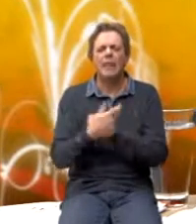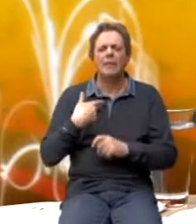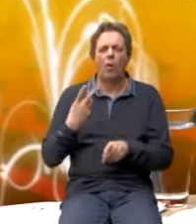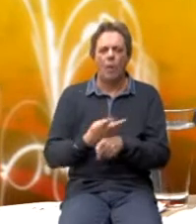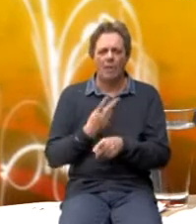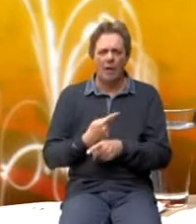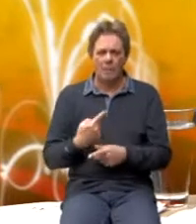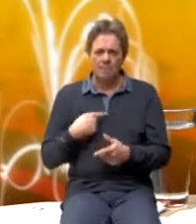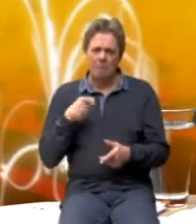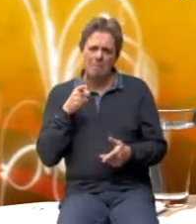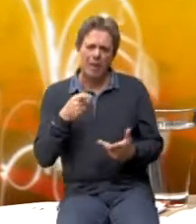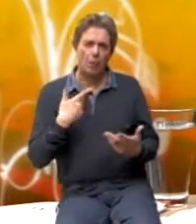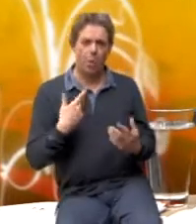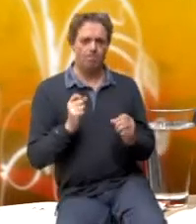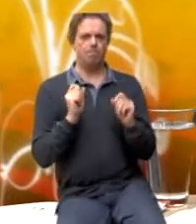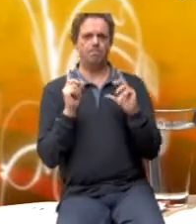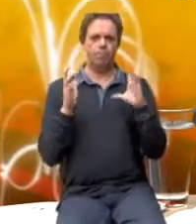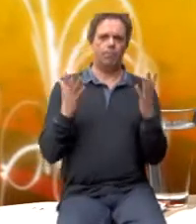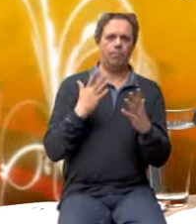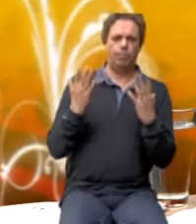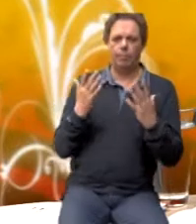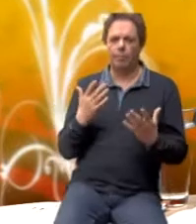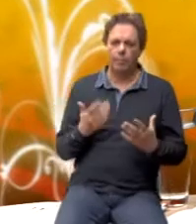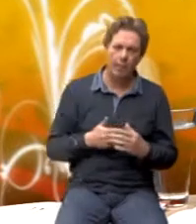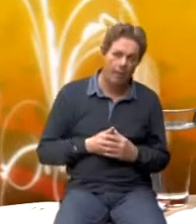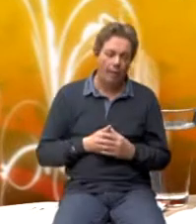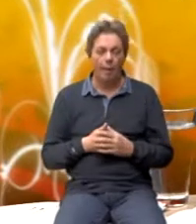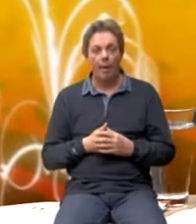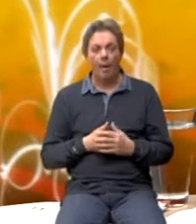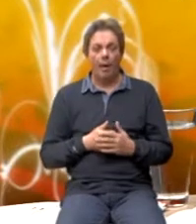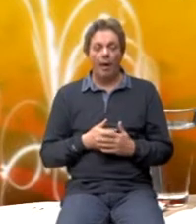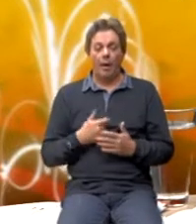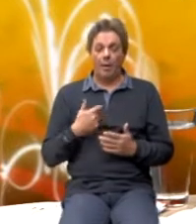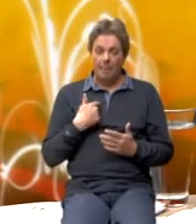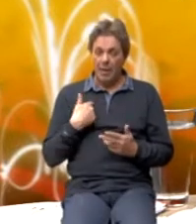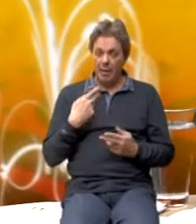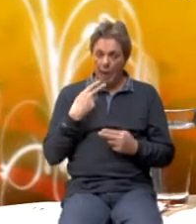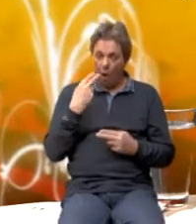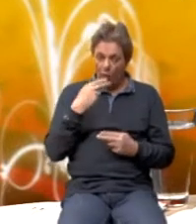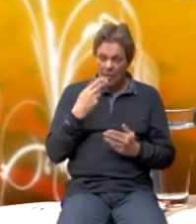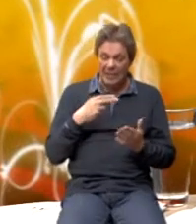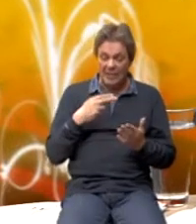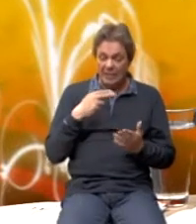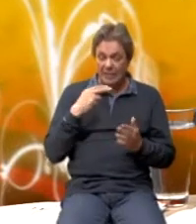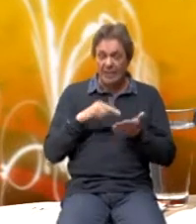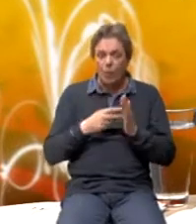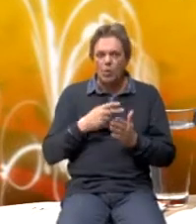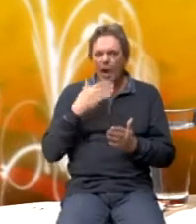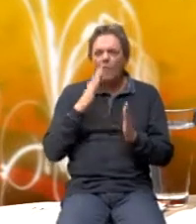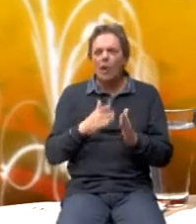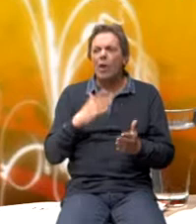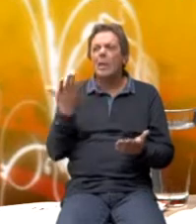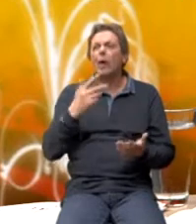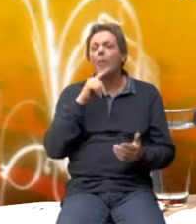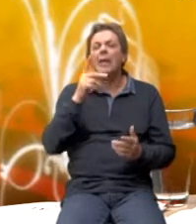malo to impresioniralo, ali negativno, da vi kao institucija vjerujete nekome da je jako pošten i